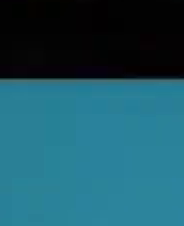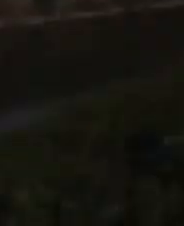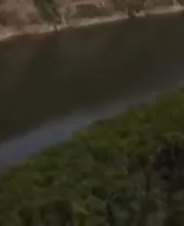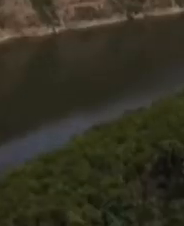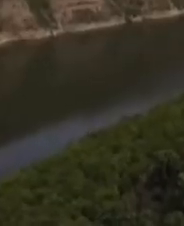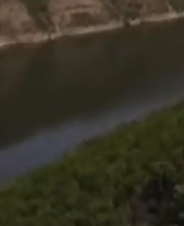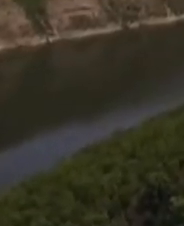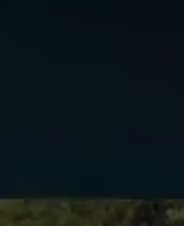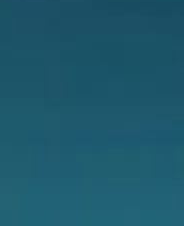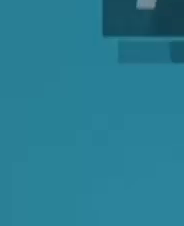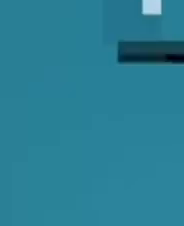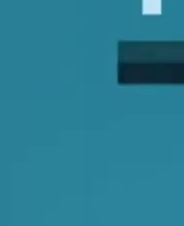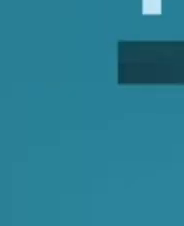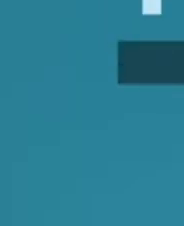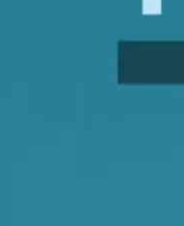Музика